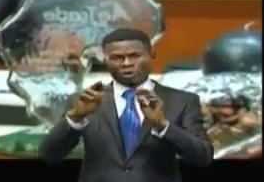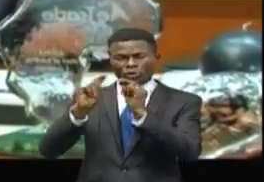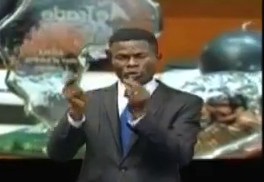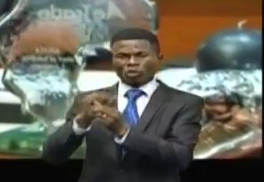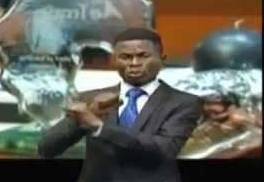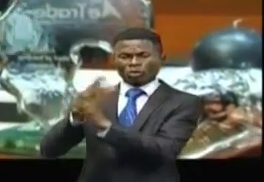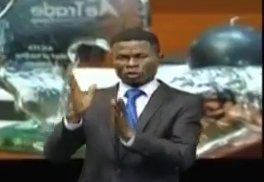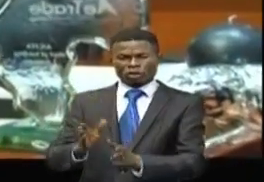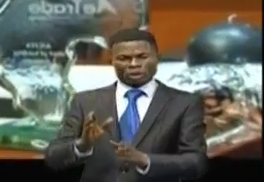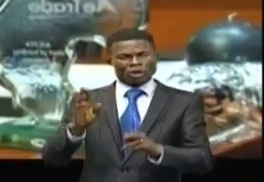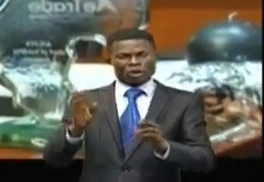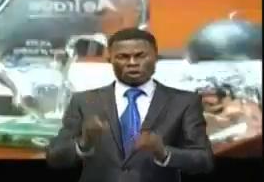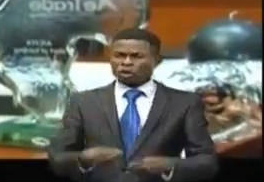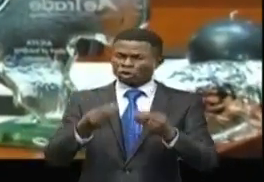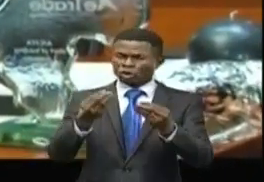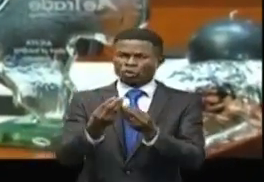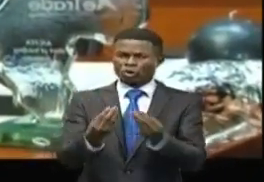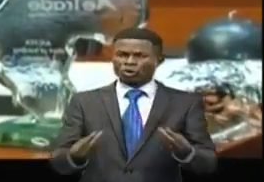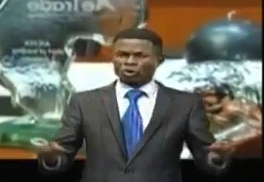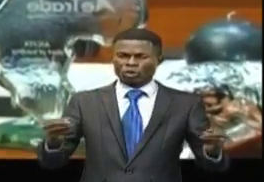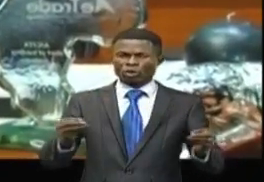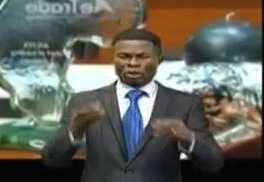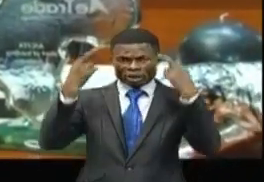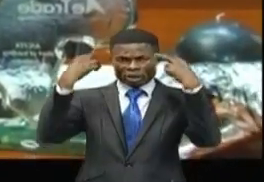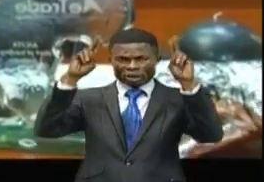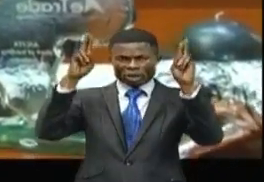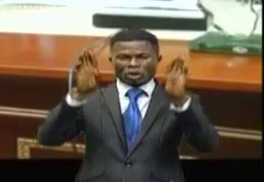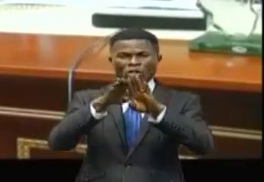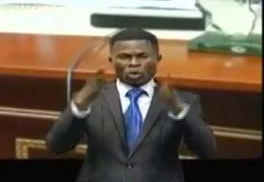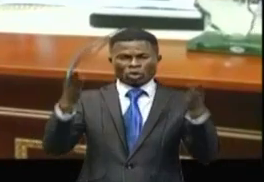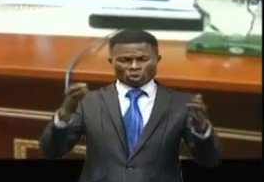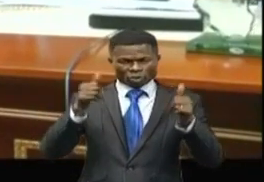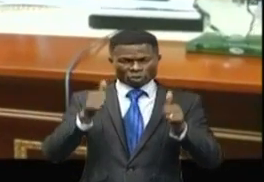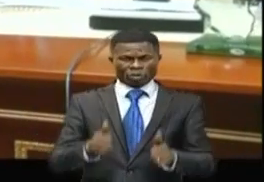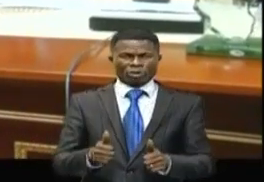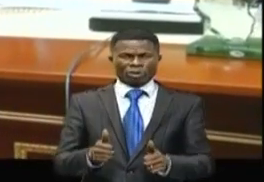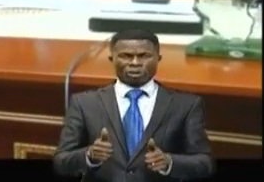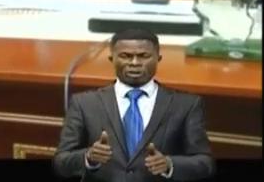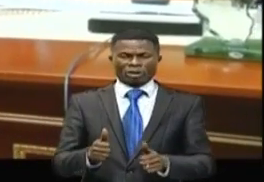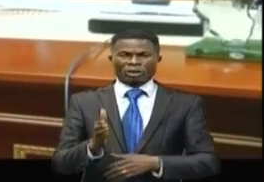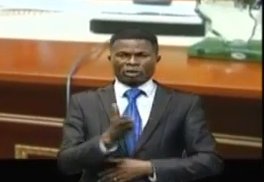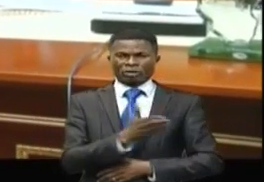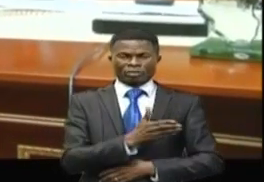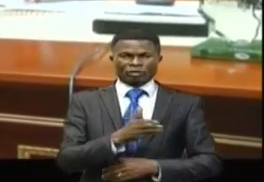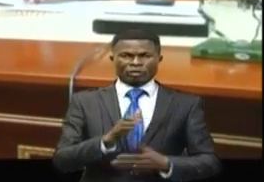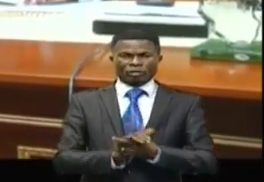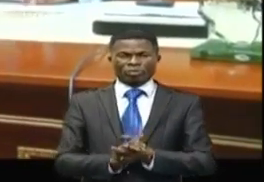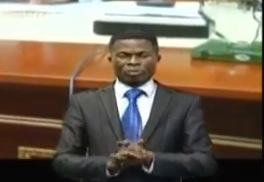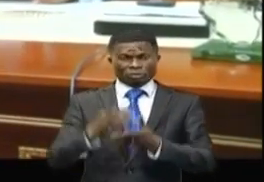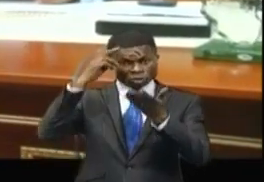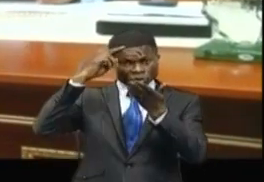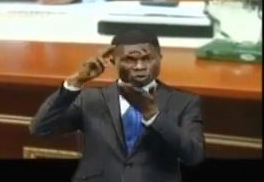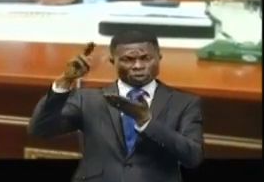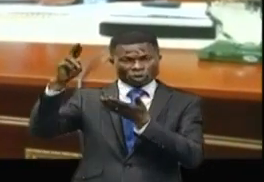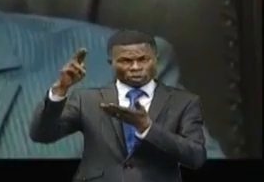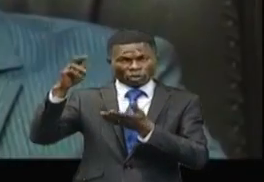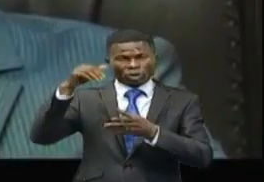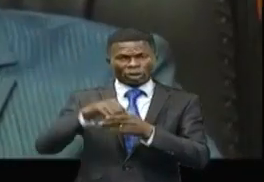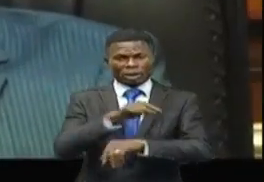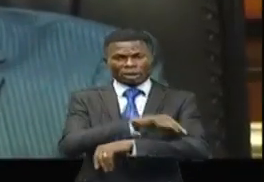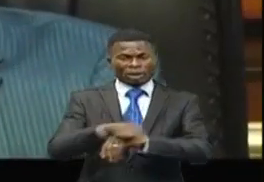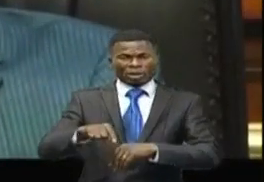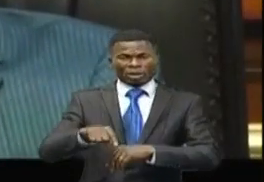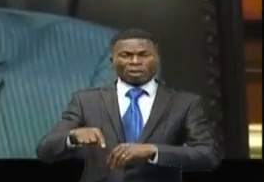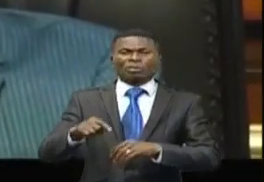de tout mettre en oeuvre pour la réussite de la prochaine rentrée scolaire le monde universitaire à travers le ministère de